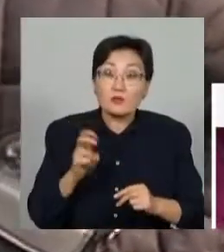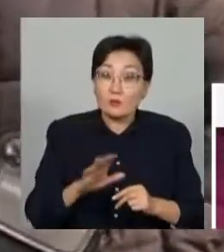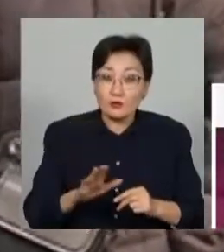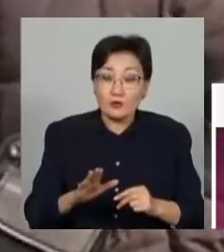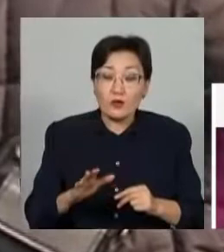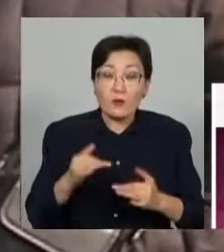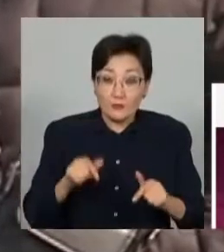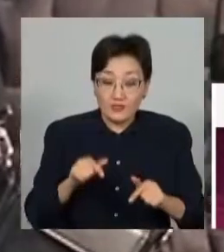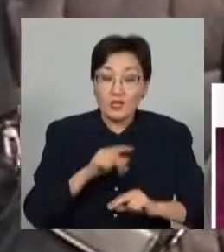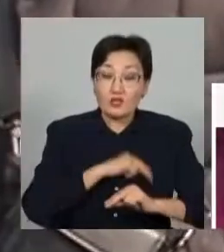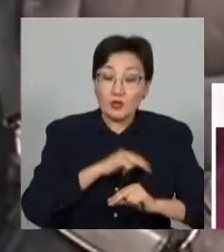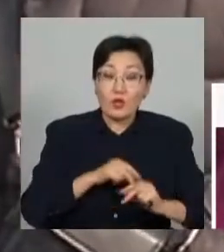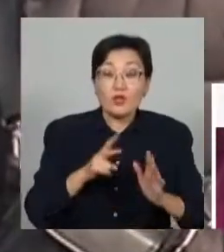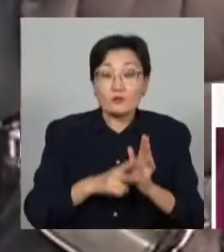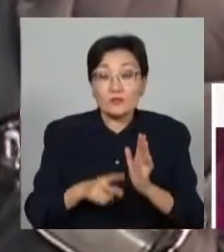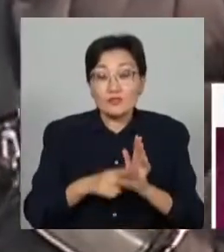бәрі көбінесе